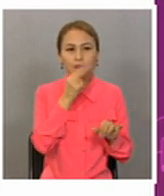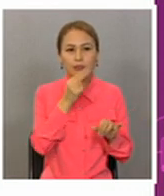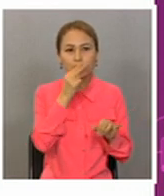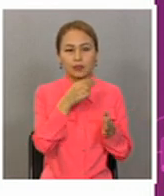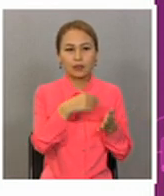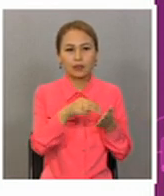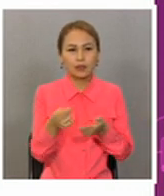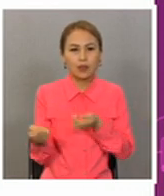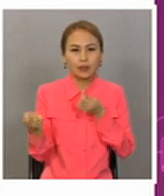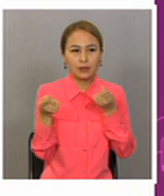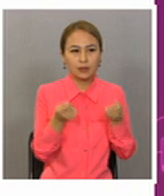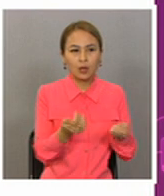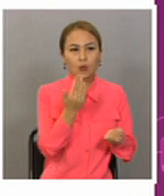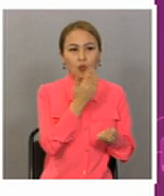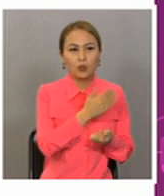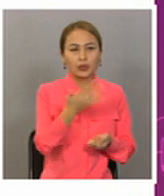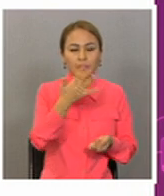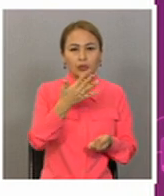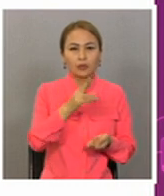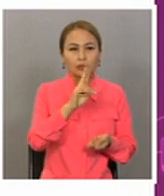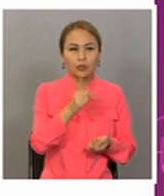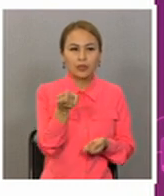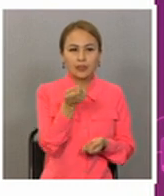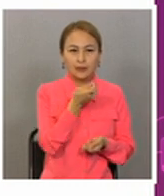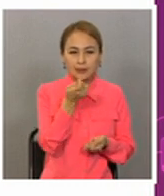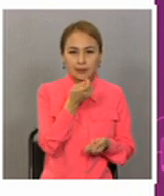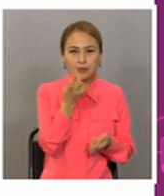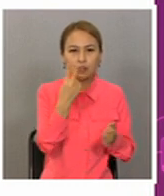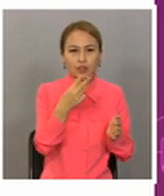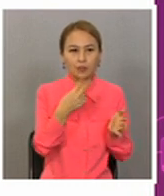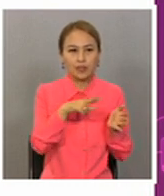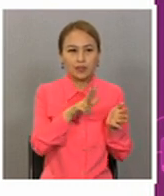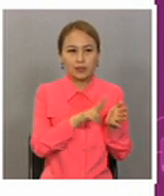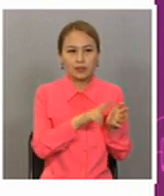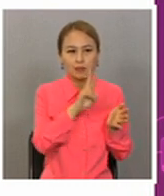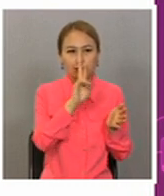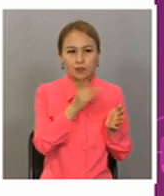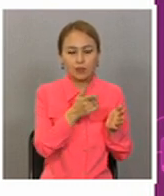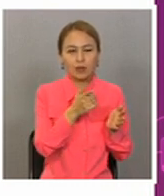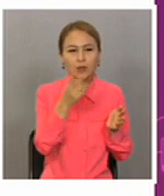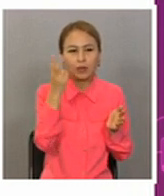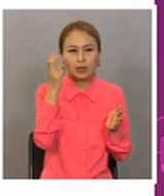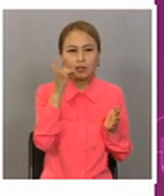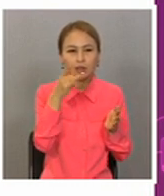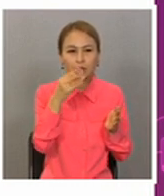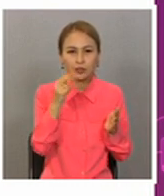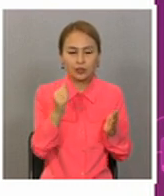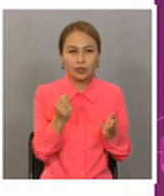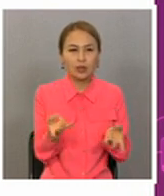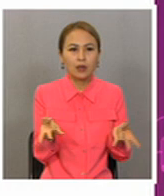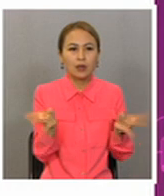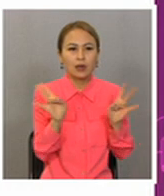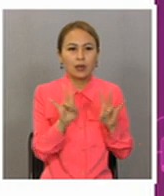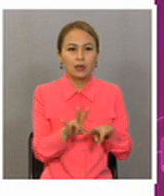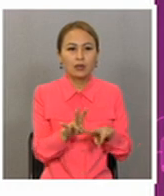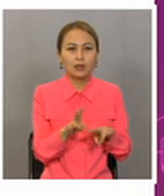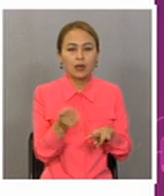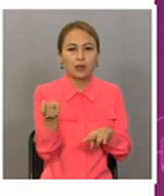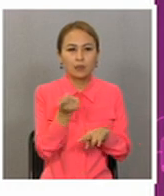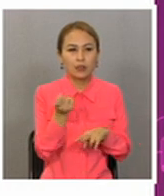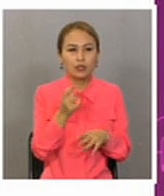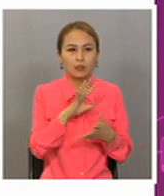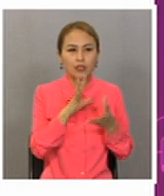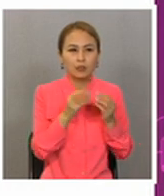daqıldar akelindi. Onun 50 kilogramı kırış, 28 kilogramı qara qumıq, qalğanı